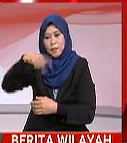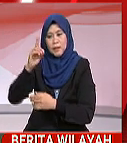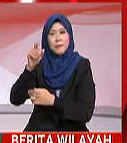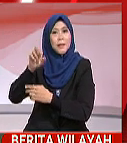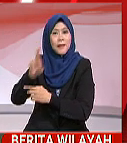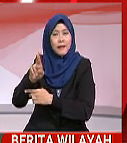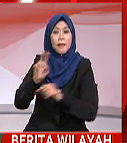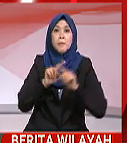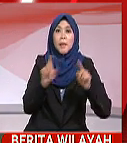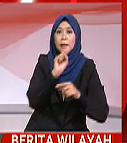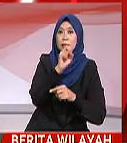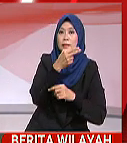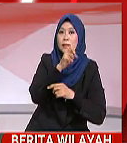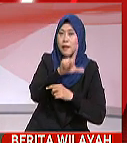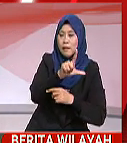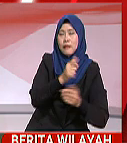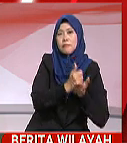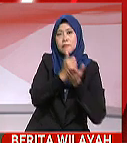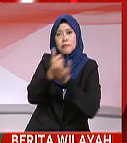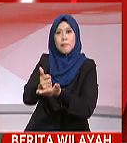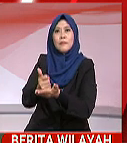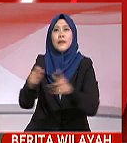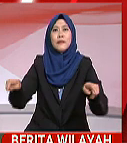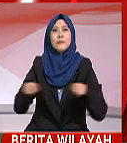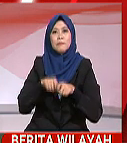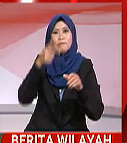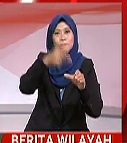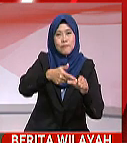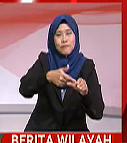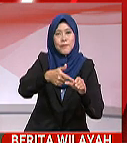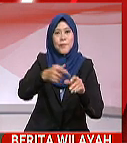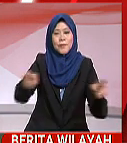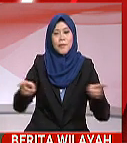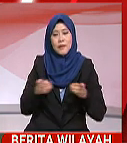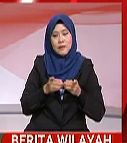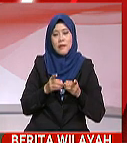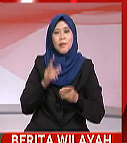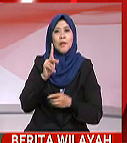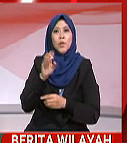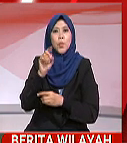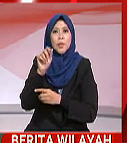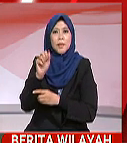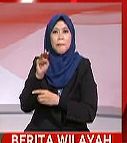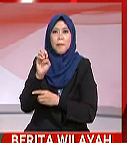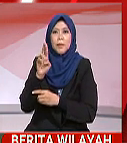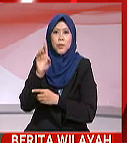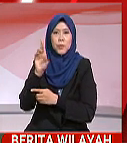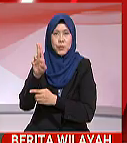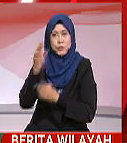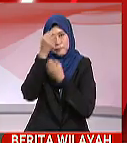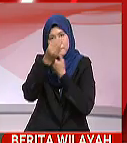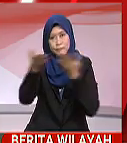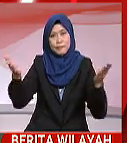Malaysia tampil dengan sudut komuniti pelajar di dua stesen minyak miliknya di daerah Kota Marudu. Ikuti kupasannya bersama